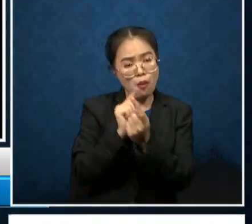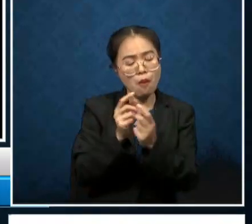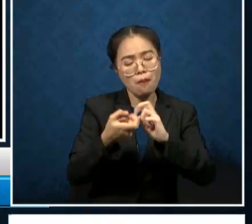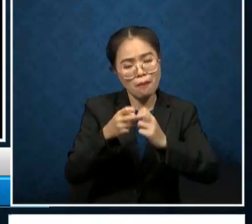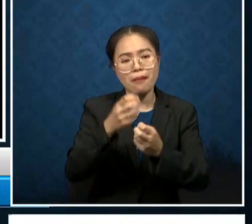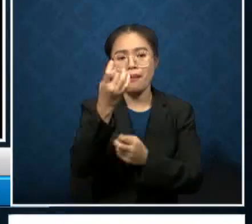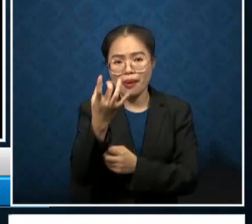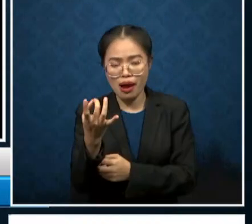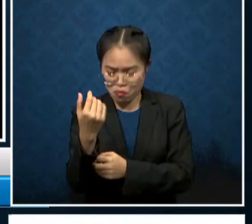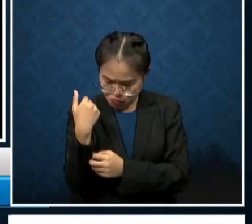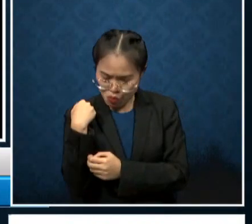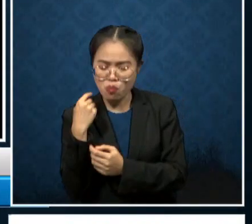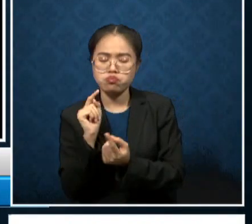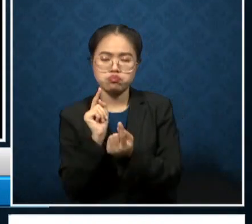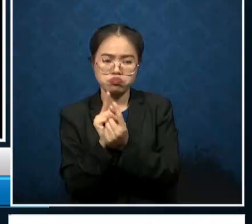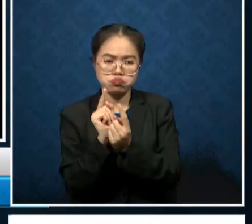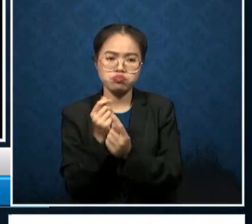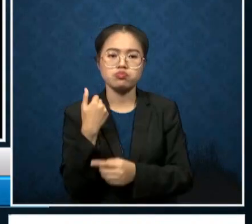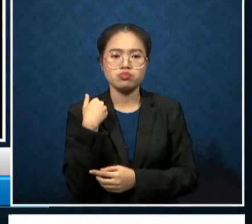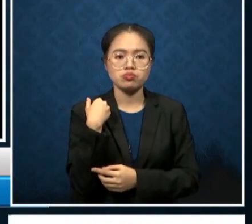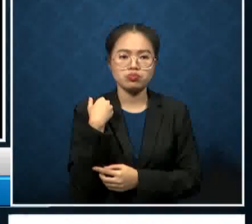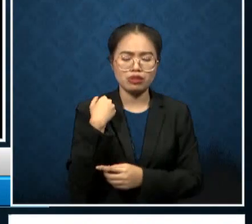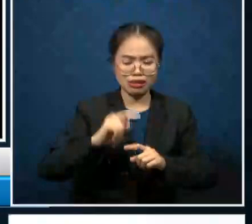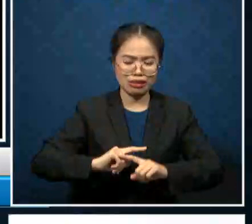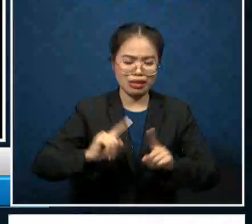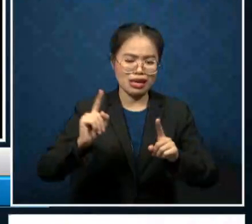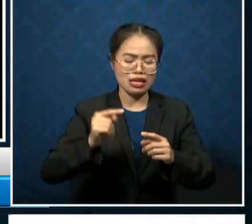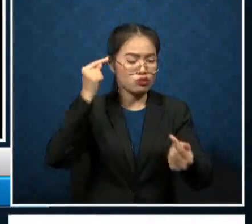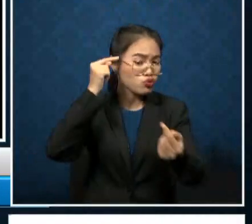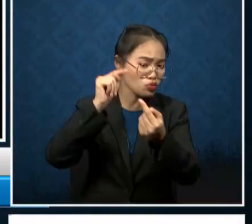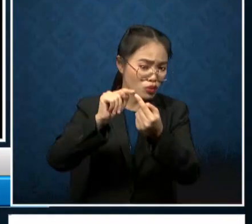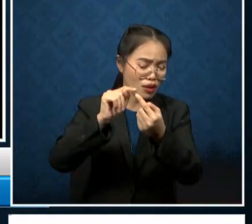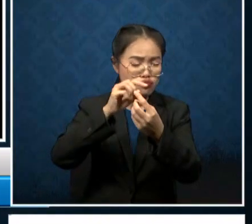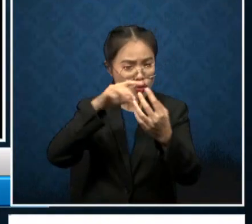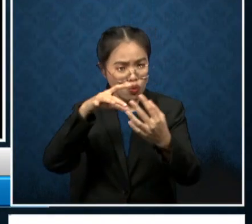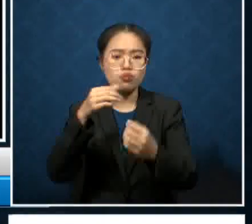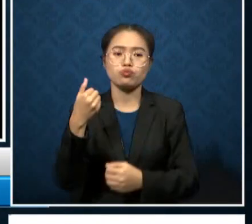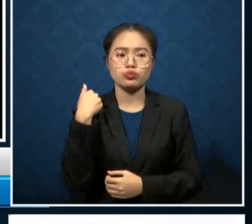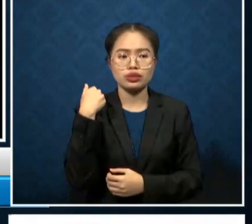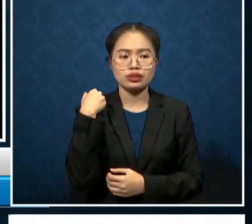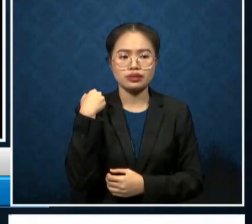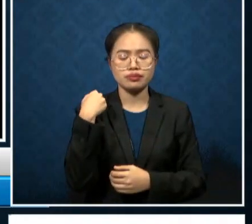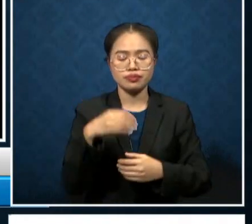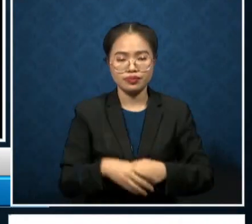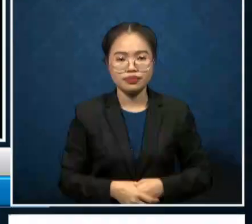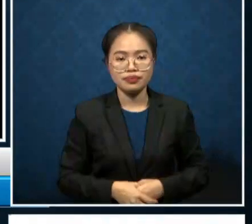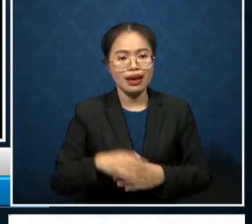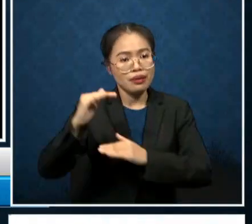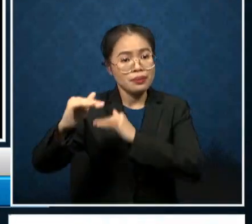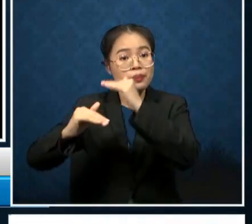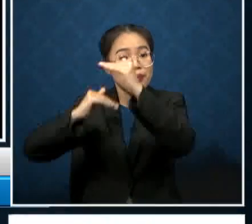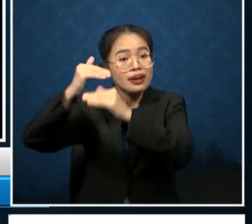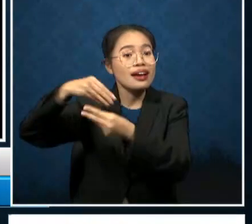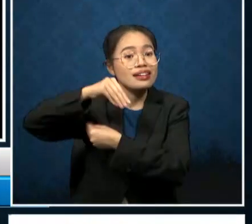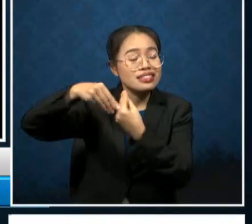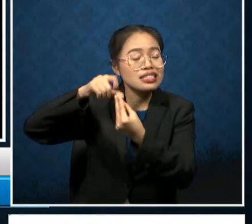เยอะหลายประการสำคัญนะครับที่เบ่งเบนไปจากแนวคิดที่จะดำเนินการอีกบทหนึที่ให้ไว้ก็คือเรื่องของการพัฒนาเศรษฐกิจเป็นองค์รวมที่